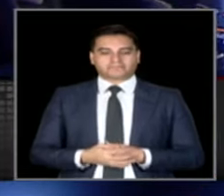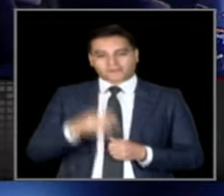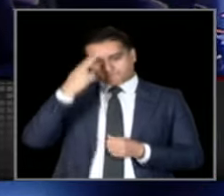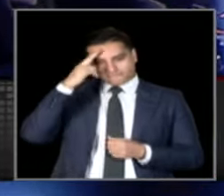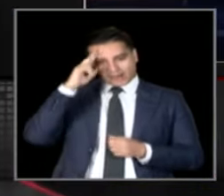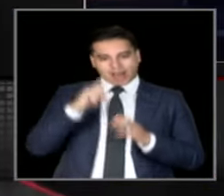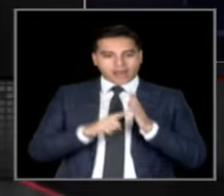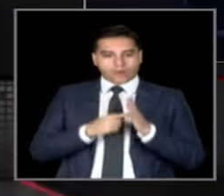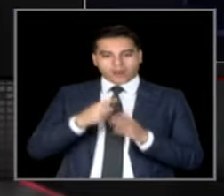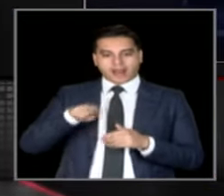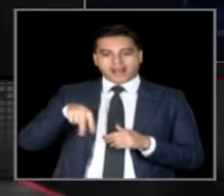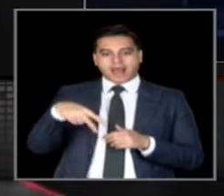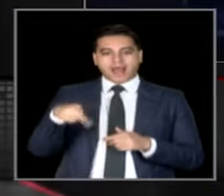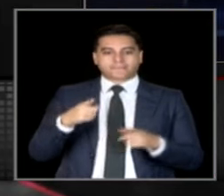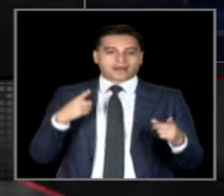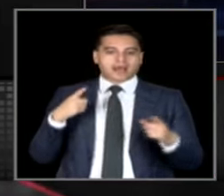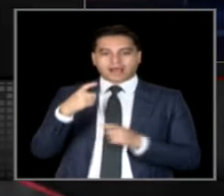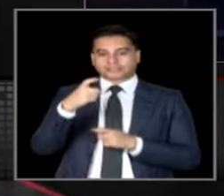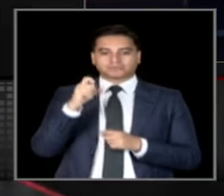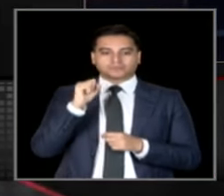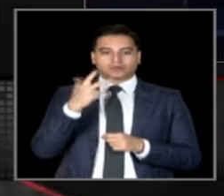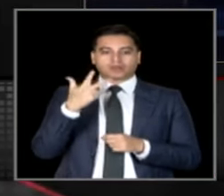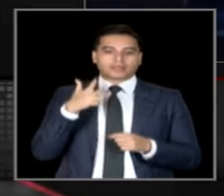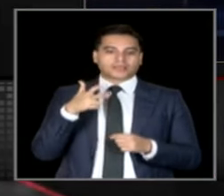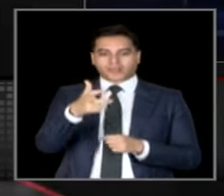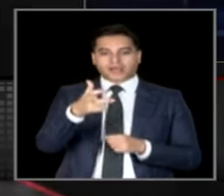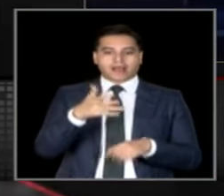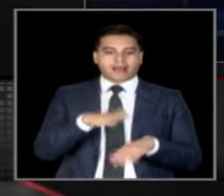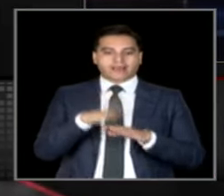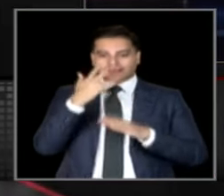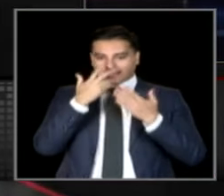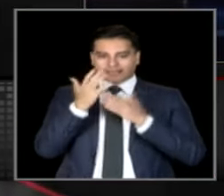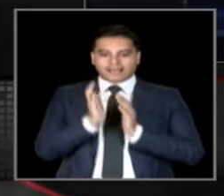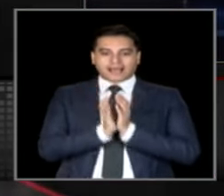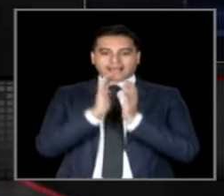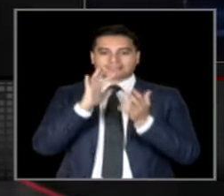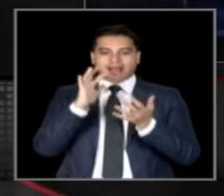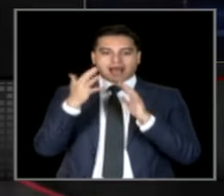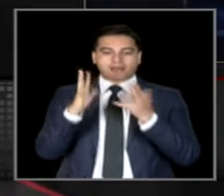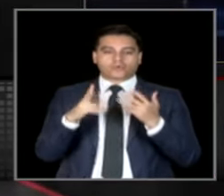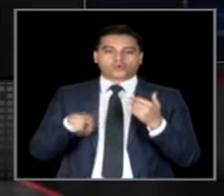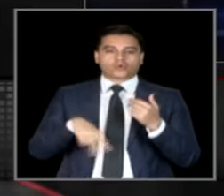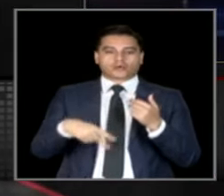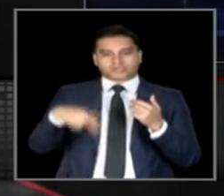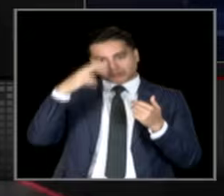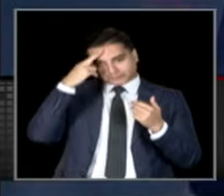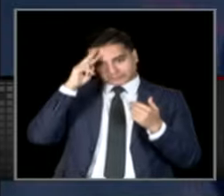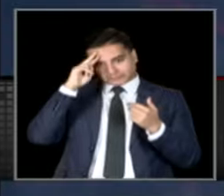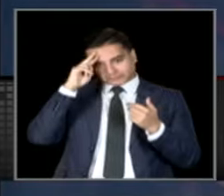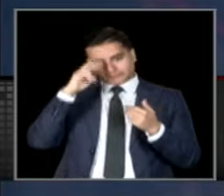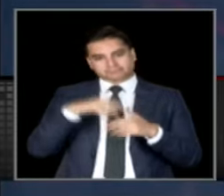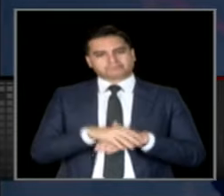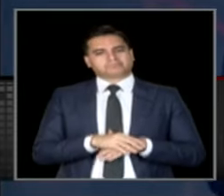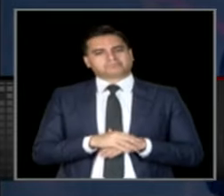من هو أول لاعب سجل سوبر هاتريك في تاريخ كأس العالم لكرة القدم؟